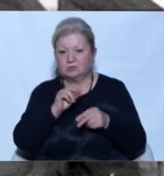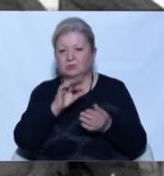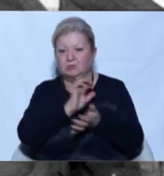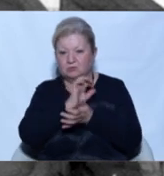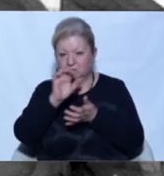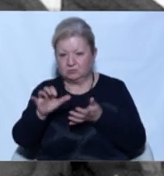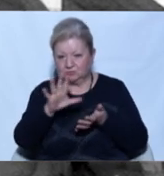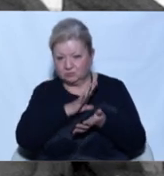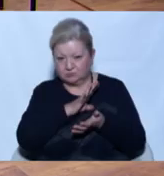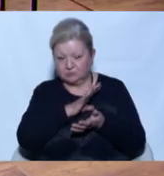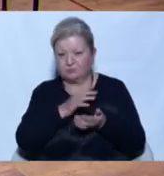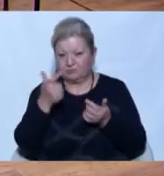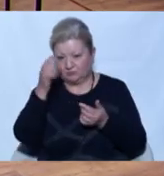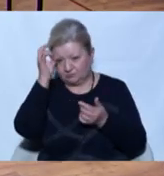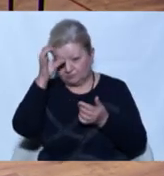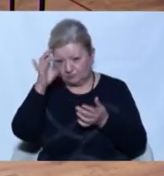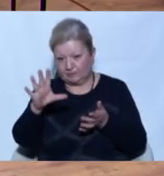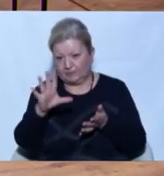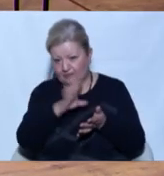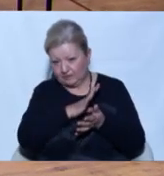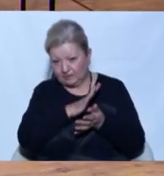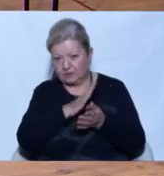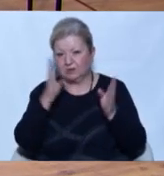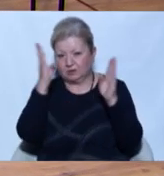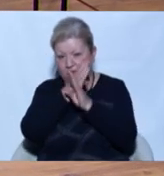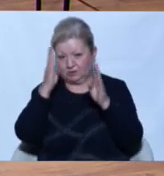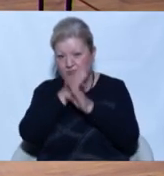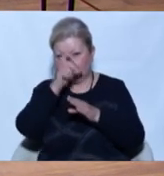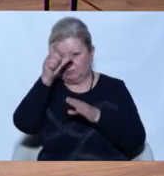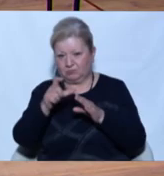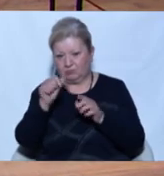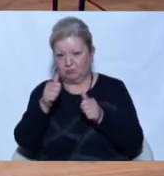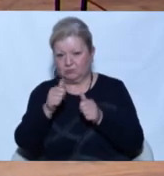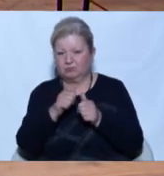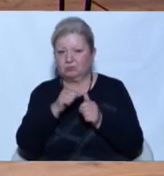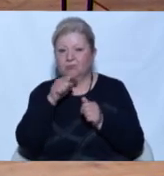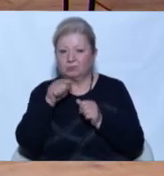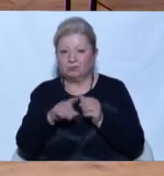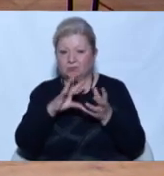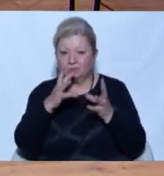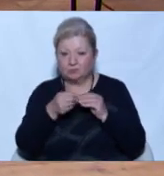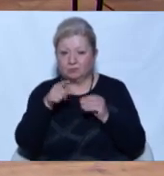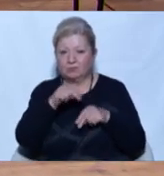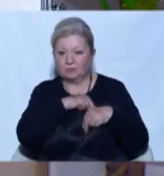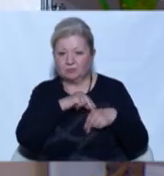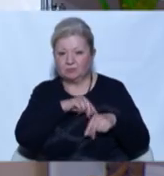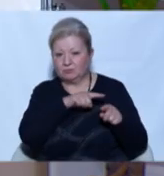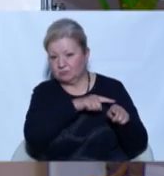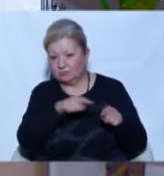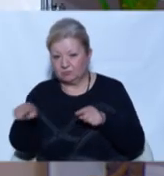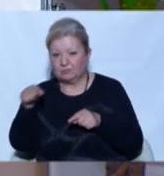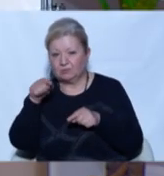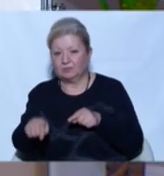გამოაქვეყნა და ცნობილი გახდა როგორც კლიმატოლოგი. აი ამ მუშაობის პროცესში